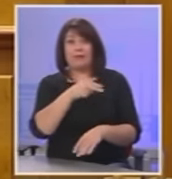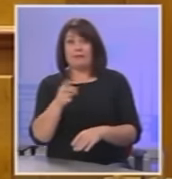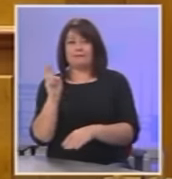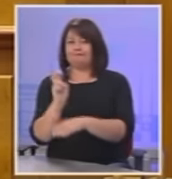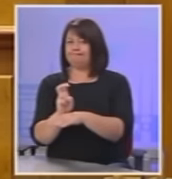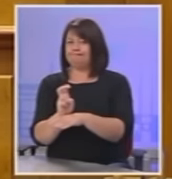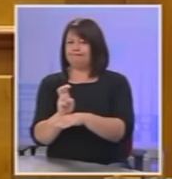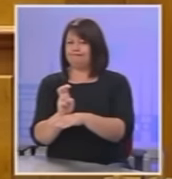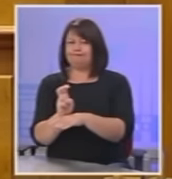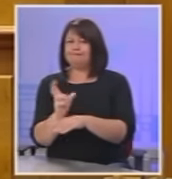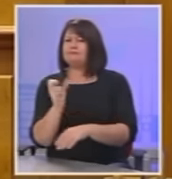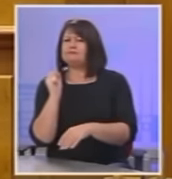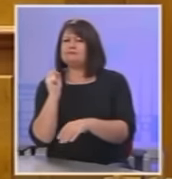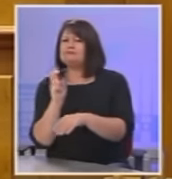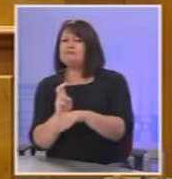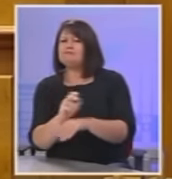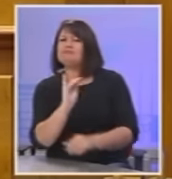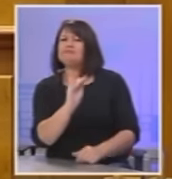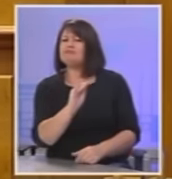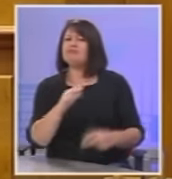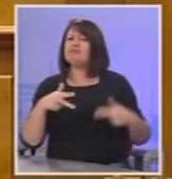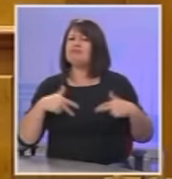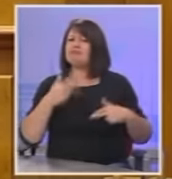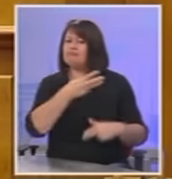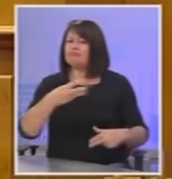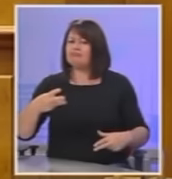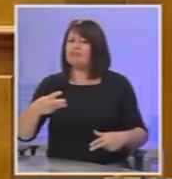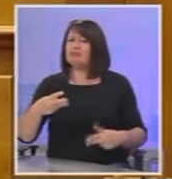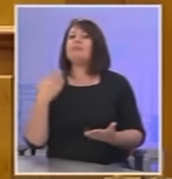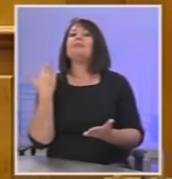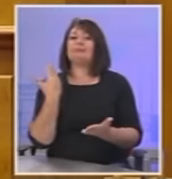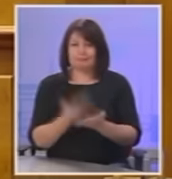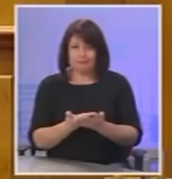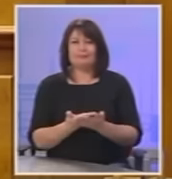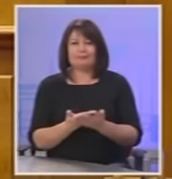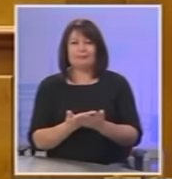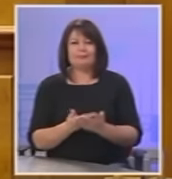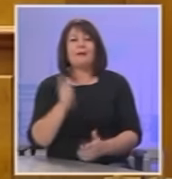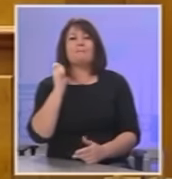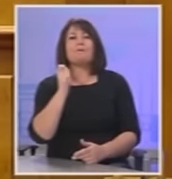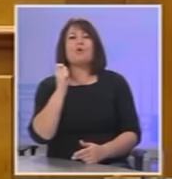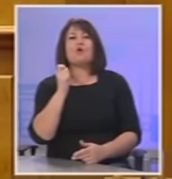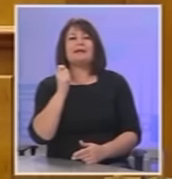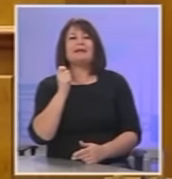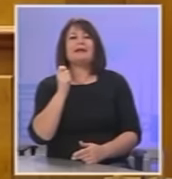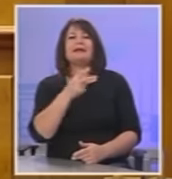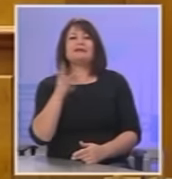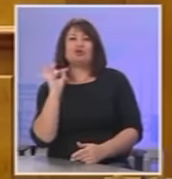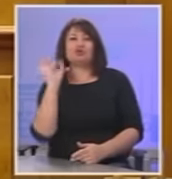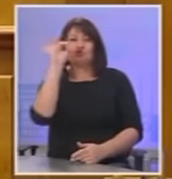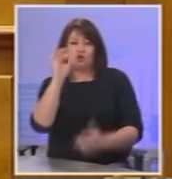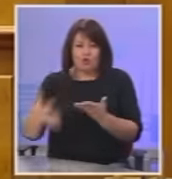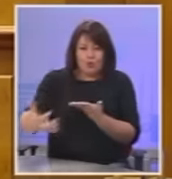Γιατί το κρατάμε, κυρίες και κύριοι συνάδελφοι του ΣΥΡΙΖΑ? Γιατί αυτό αποδεικνύει ότι οι πολιτικές εισπράξεις είναι δικές